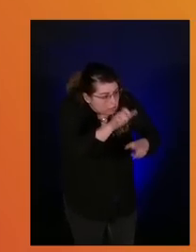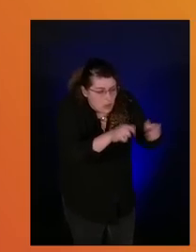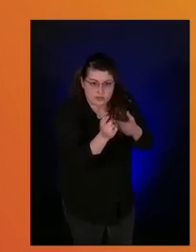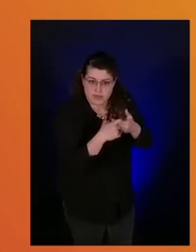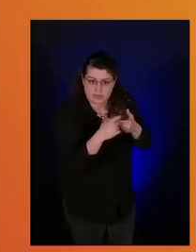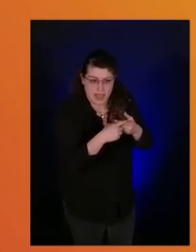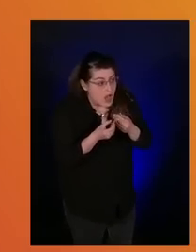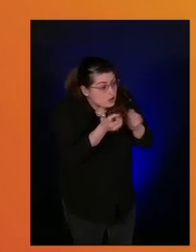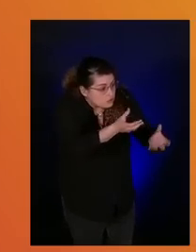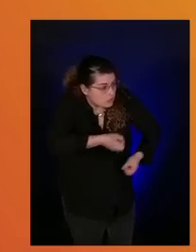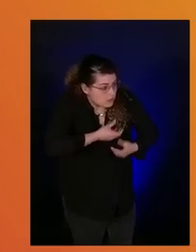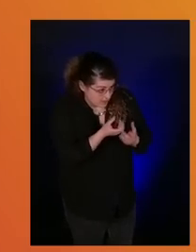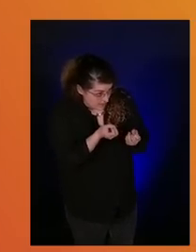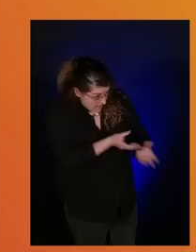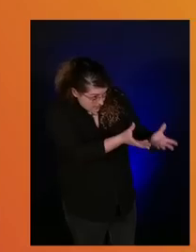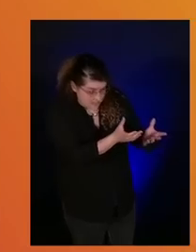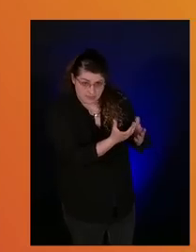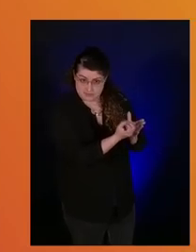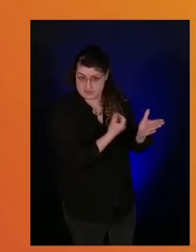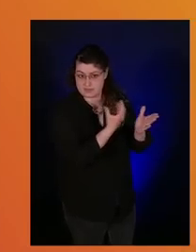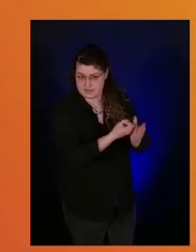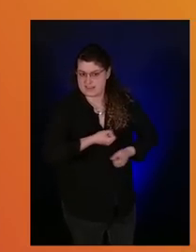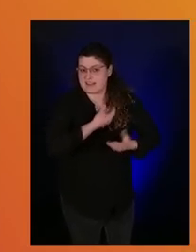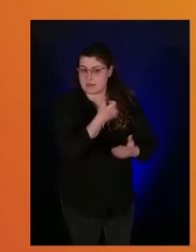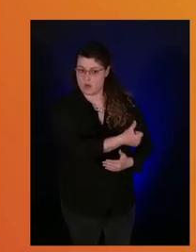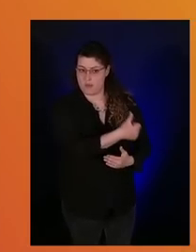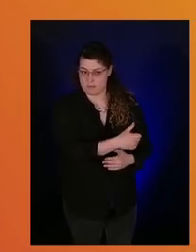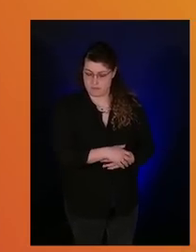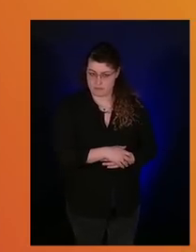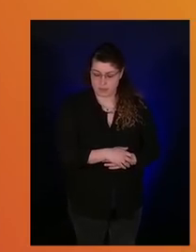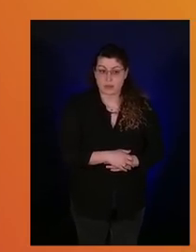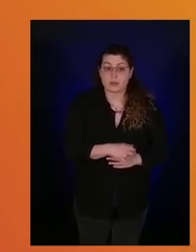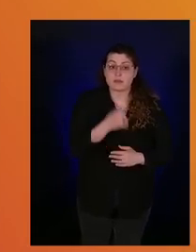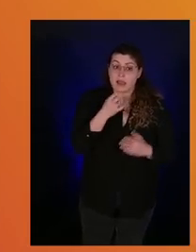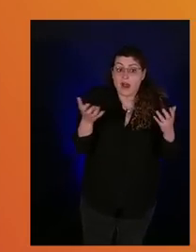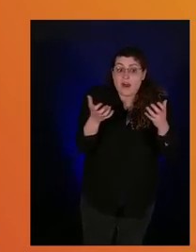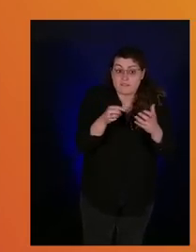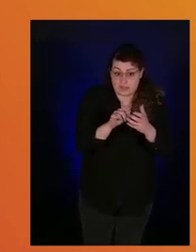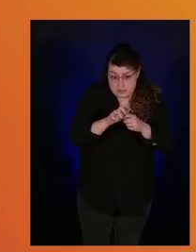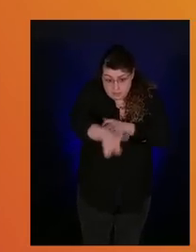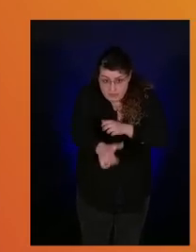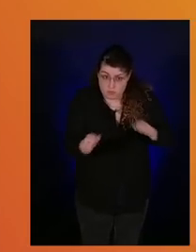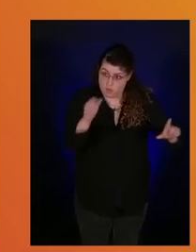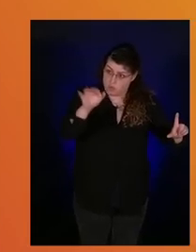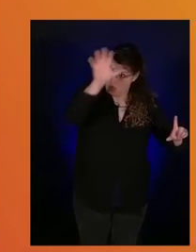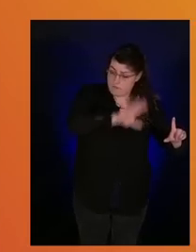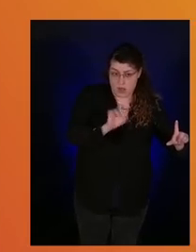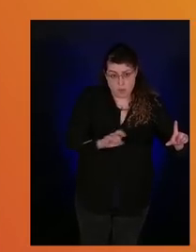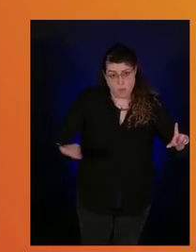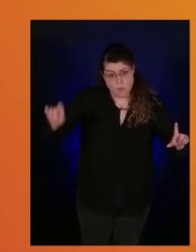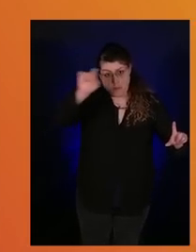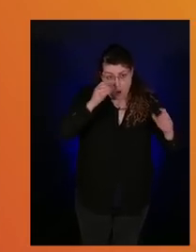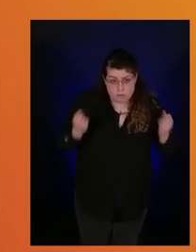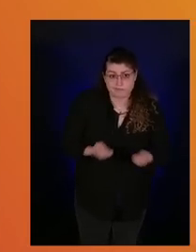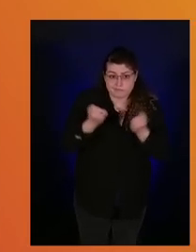la parole aux salariés et aux syndiqués. Cette ambition ne pourrait-elle pas nous permettre une campagne nationale, au travers de la